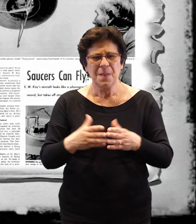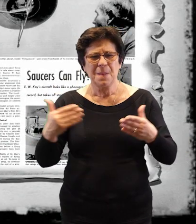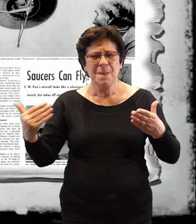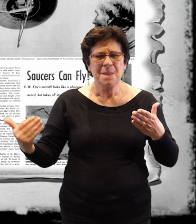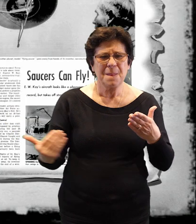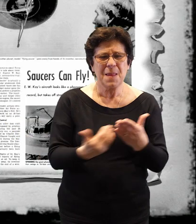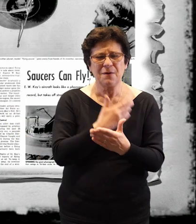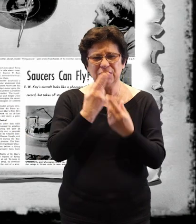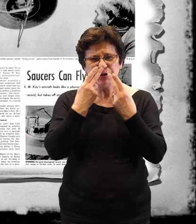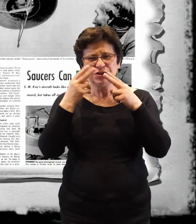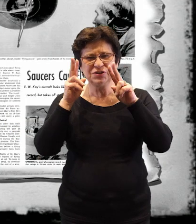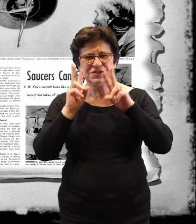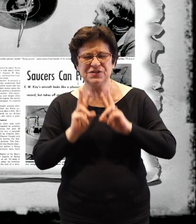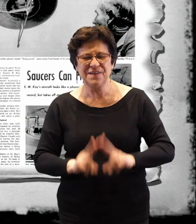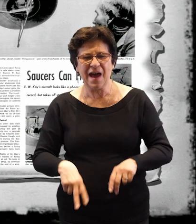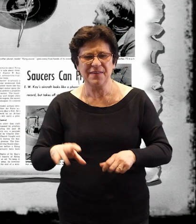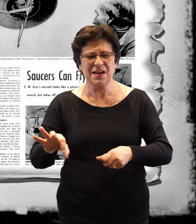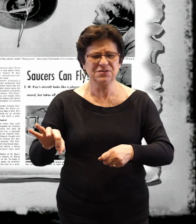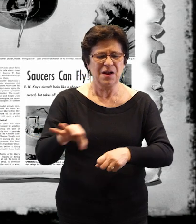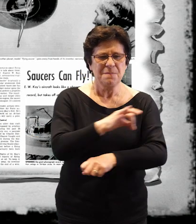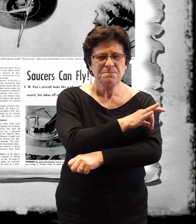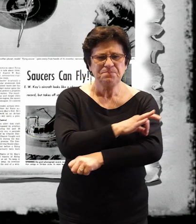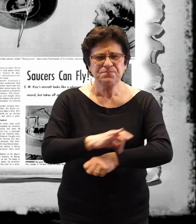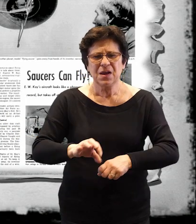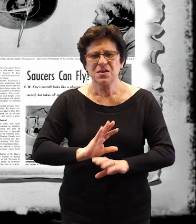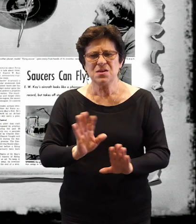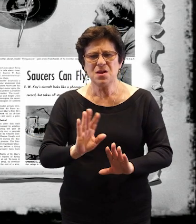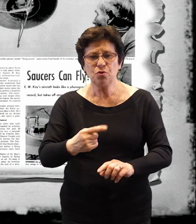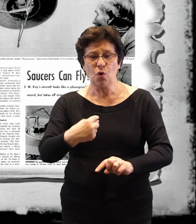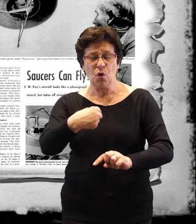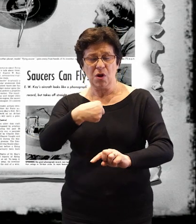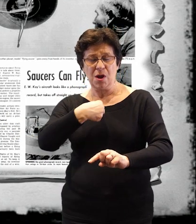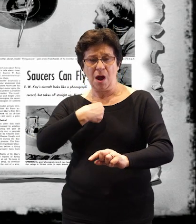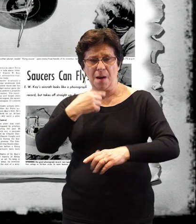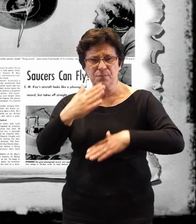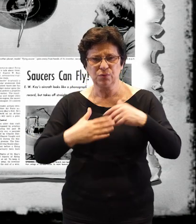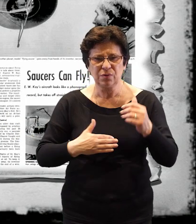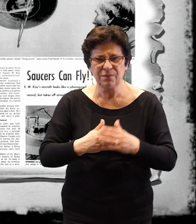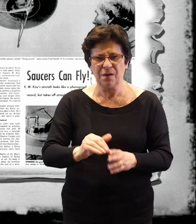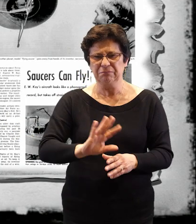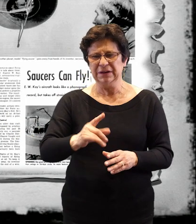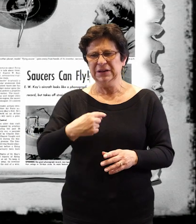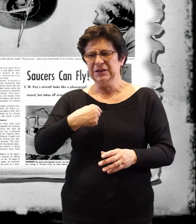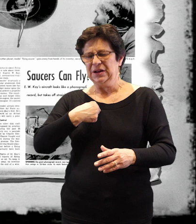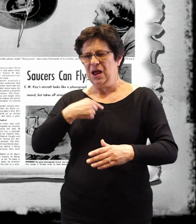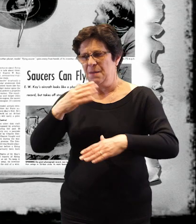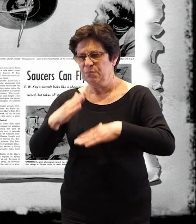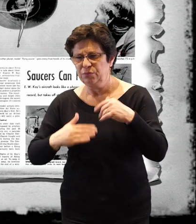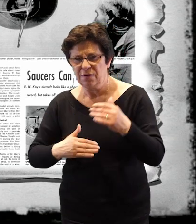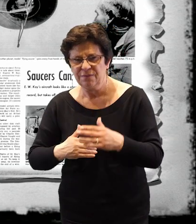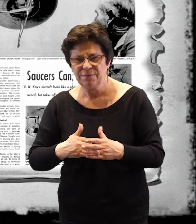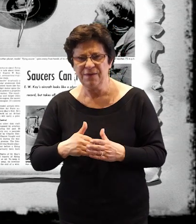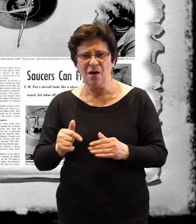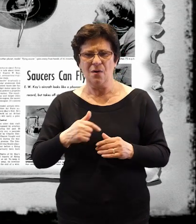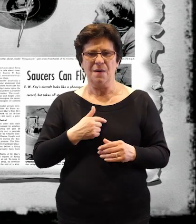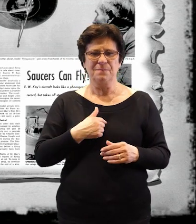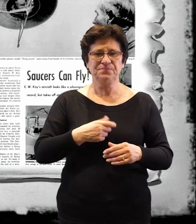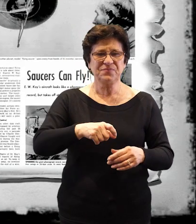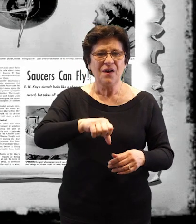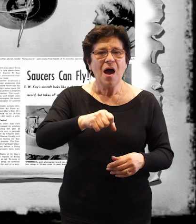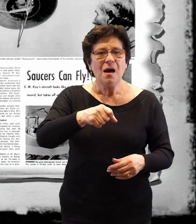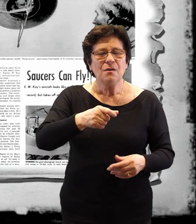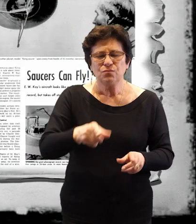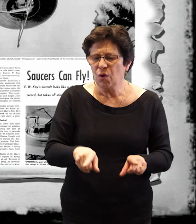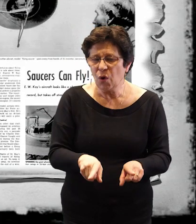gdzie konstruktorzy twierdzą właśnie, że to oni zbudowali latające talerze na Górze Polewej. Nawet w Egipcie pojawiły